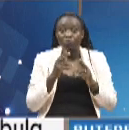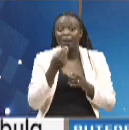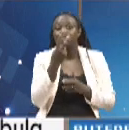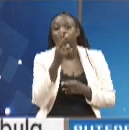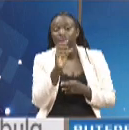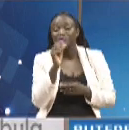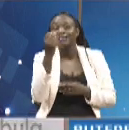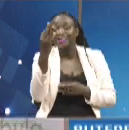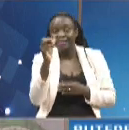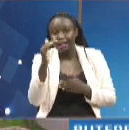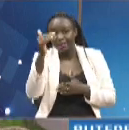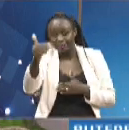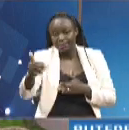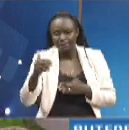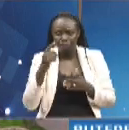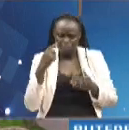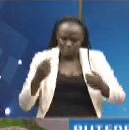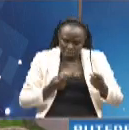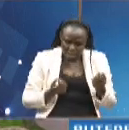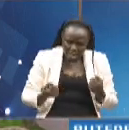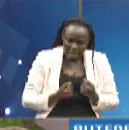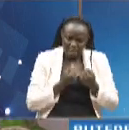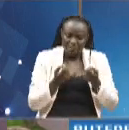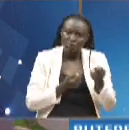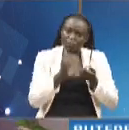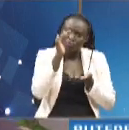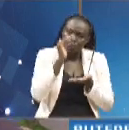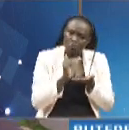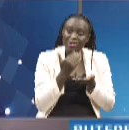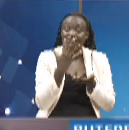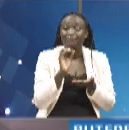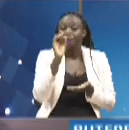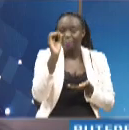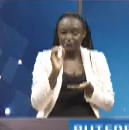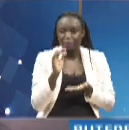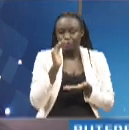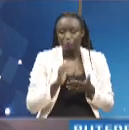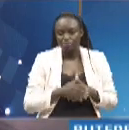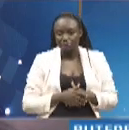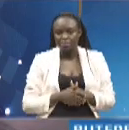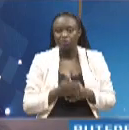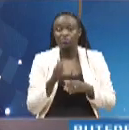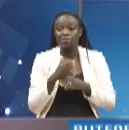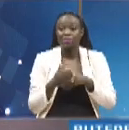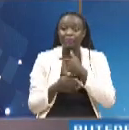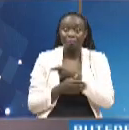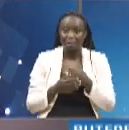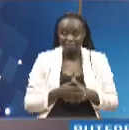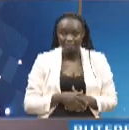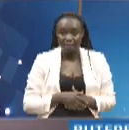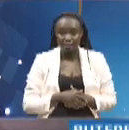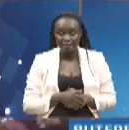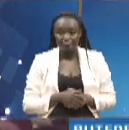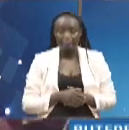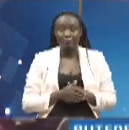2023 tukendeeza obubenje obwo ebitundu 5/10. Minisita Katumba Wamala asinzidde ku ssengejjero lya gavumenti wano